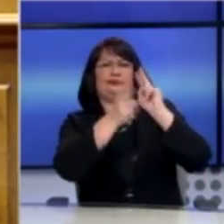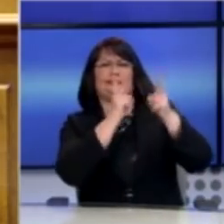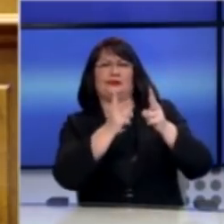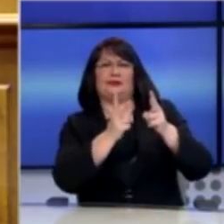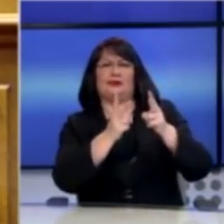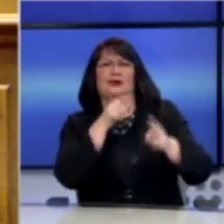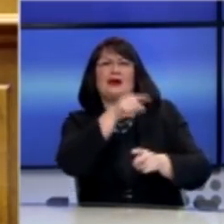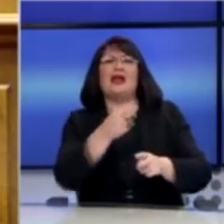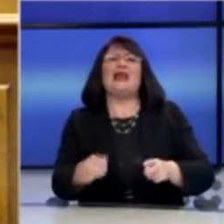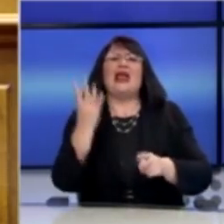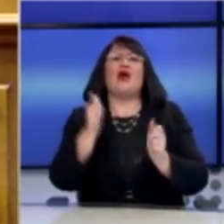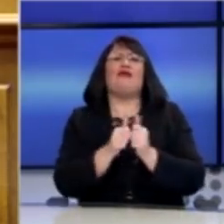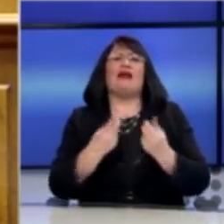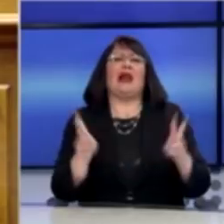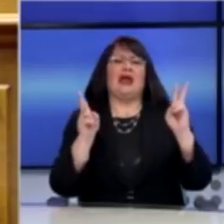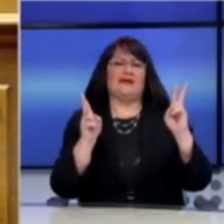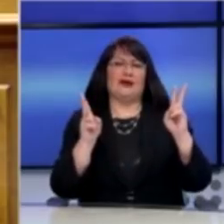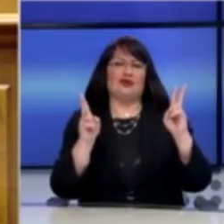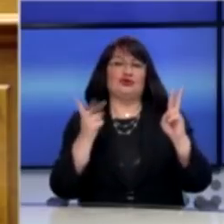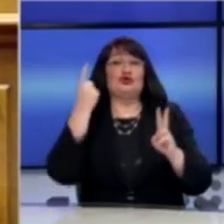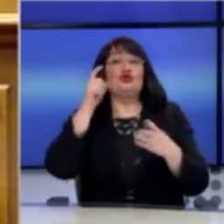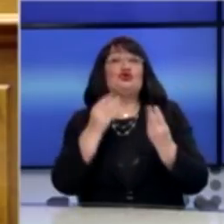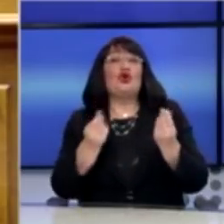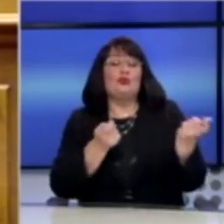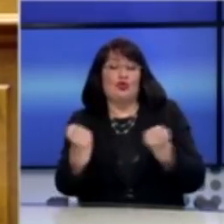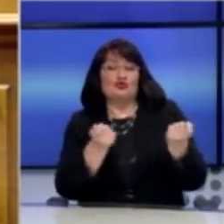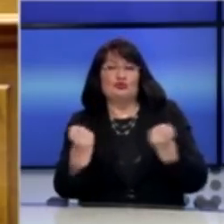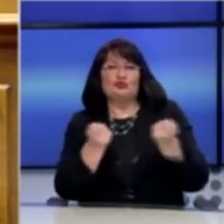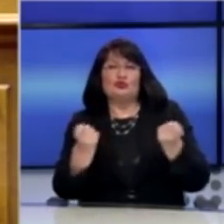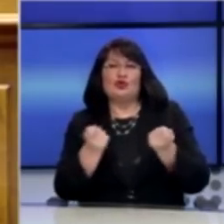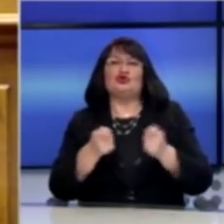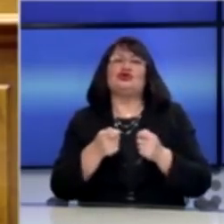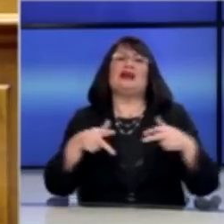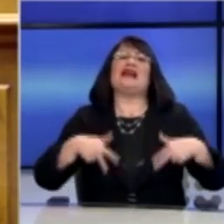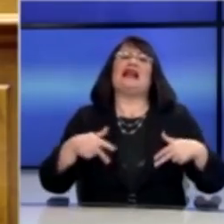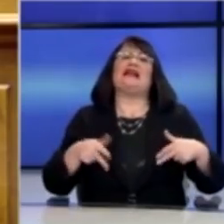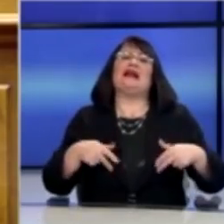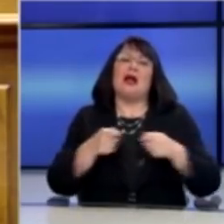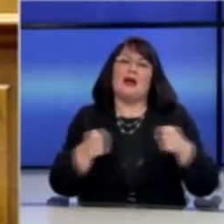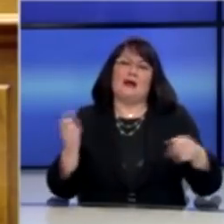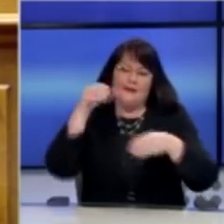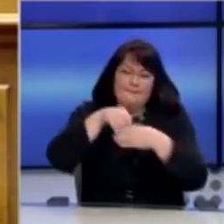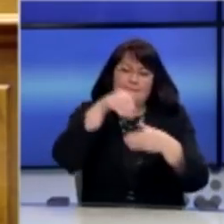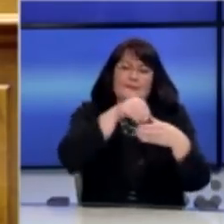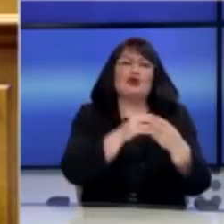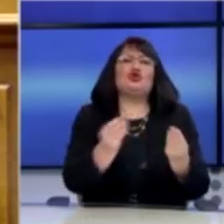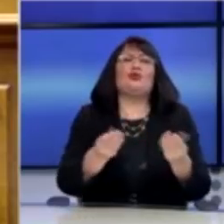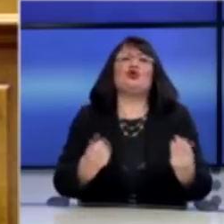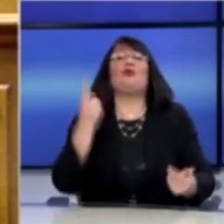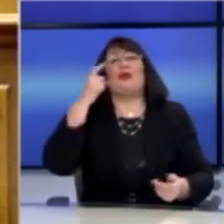επειδή είστε νεοφιλελεύθερος δεν ξέρετε πώς να διαχειριστείτε τα μέτρα κρατικής παρέμβασης με τον καλύτερο